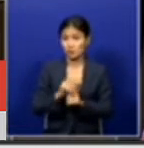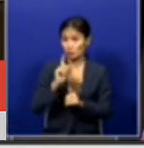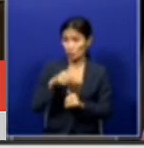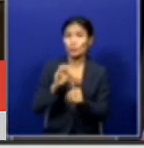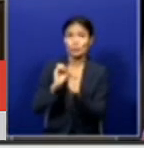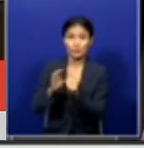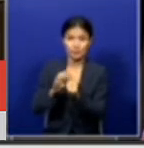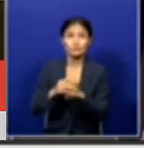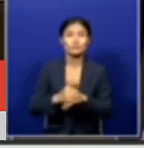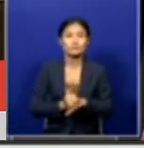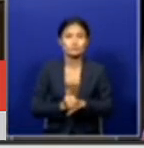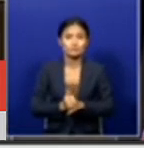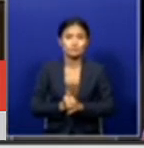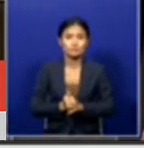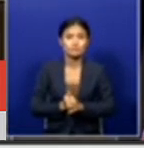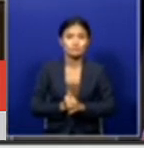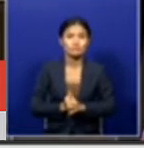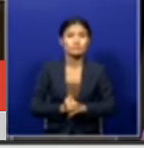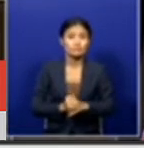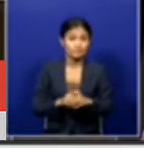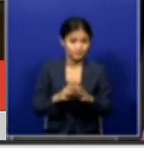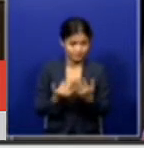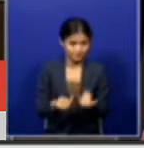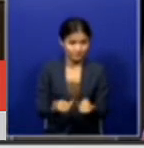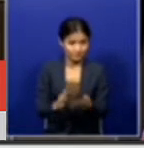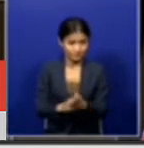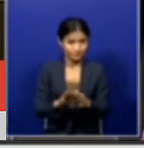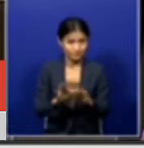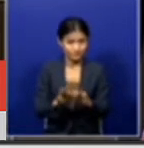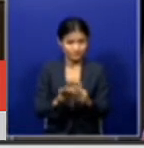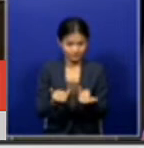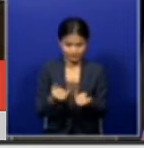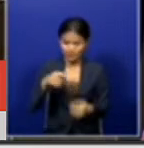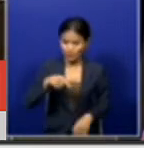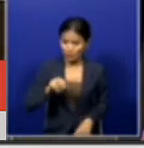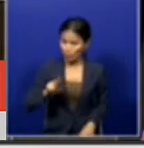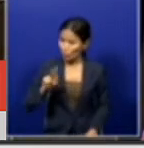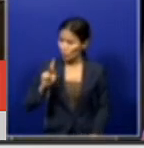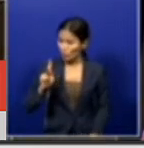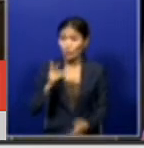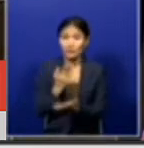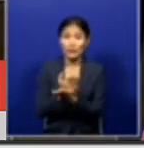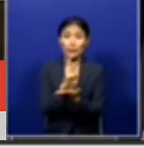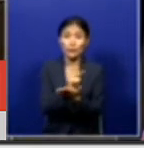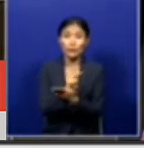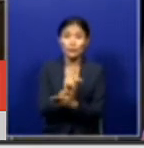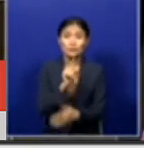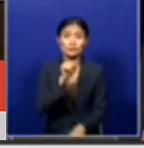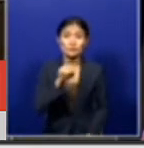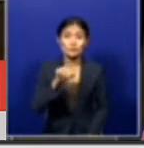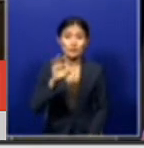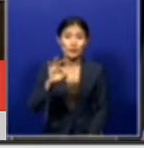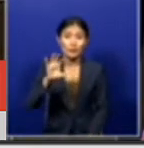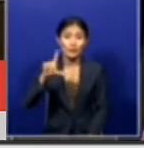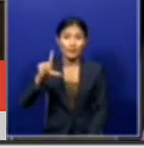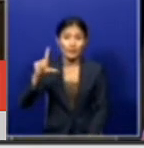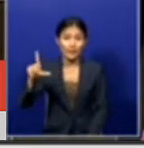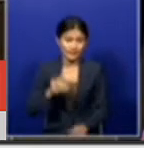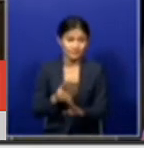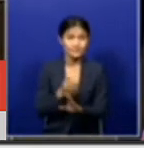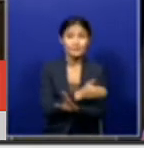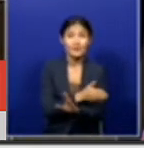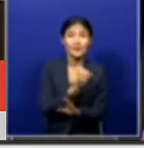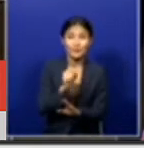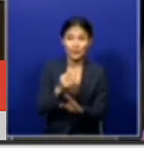ธานที่เคารพครับในการพิจารณาพรก.เงินกู้ 1.9 ล้านล้านบาทที่ผ่านมาพรรค